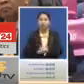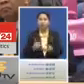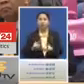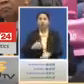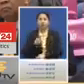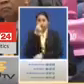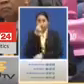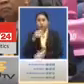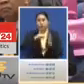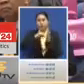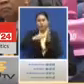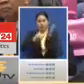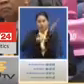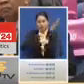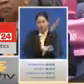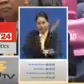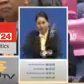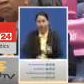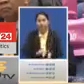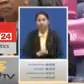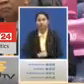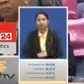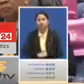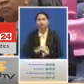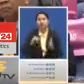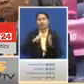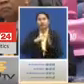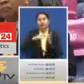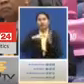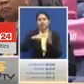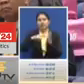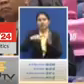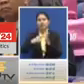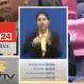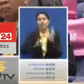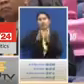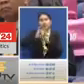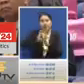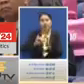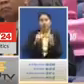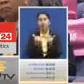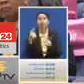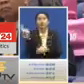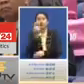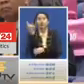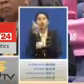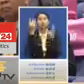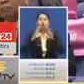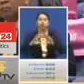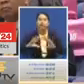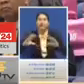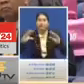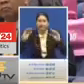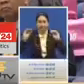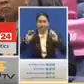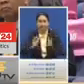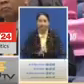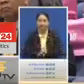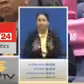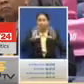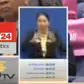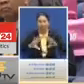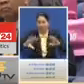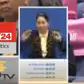ภูเก็ตสิดูพัทยาสิดูเชียงใหม่วันนี้ซบเซาไม่มีหรอกครับเรื่องการท่องเที่ย